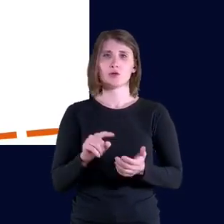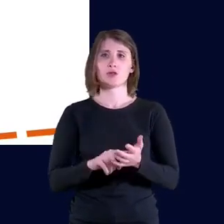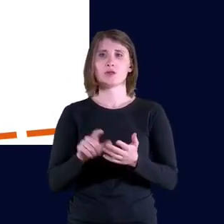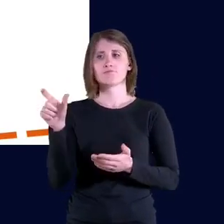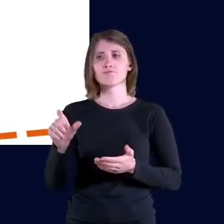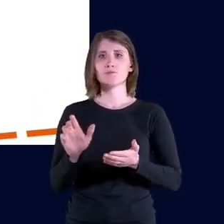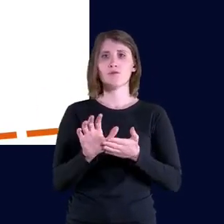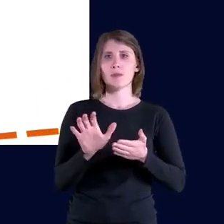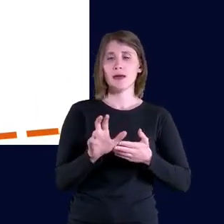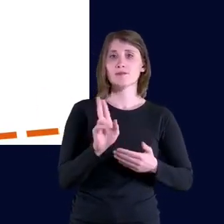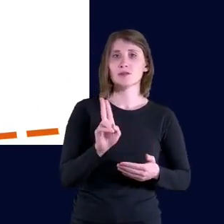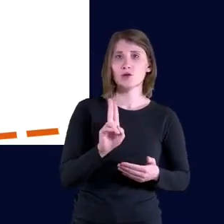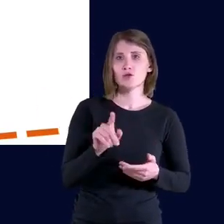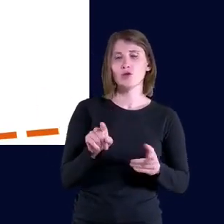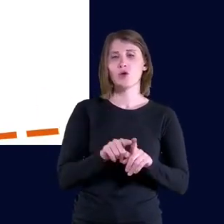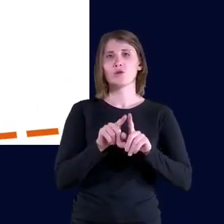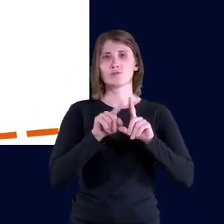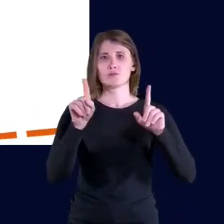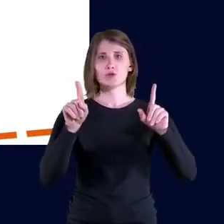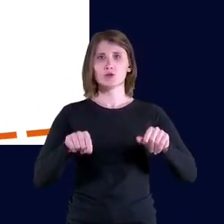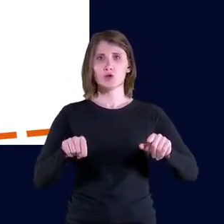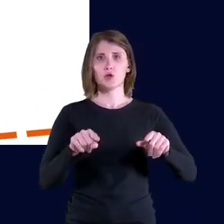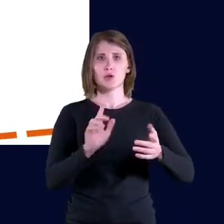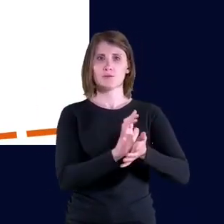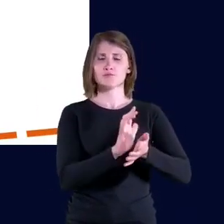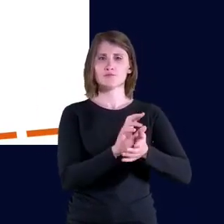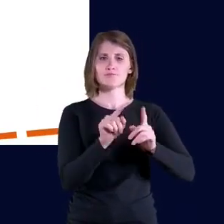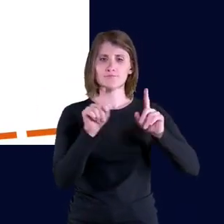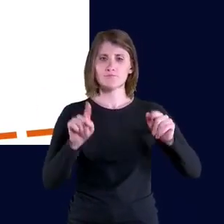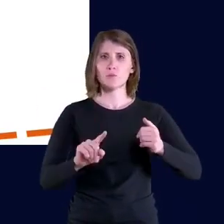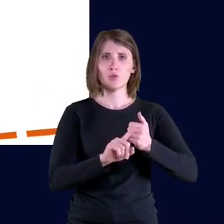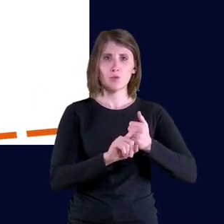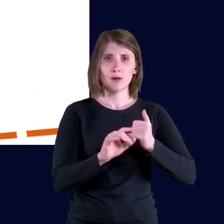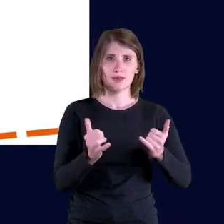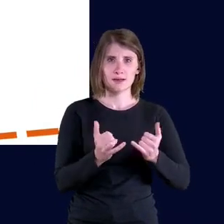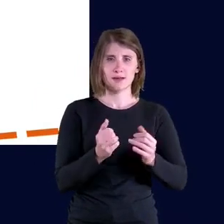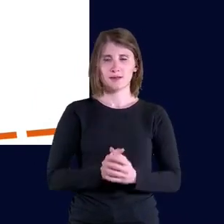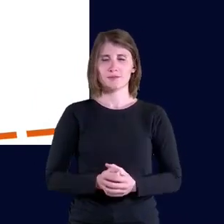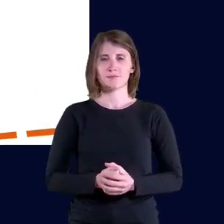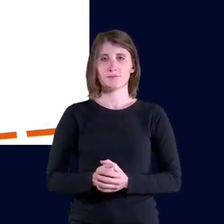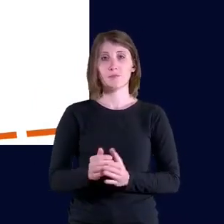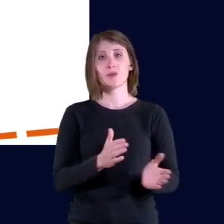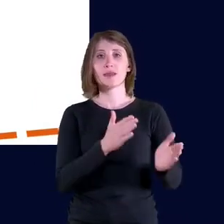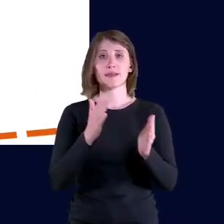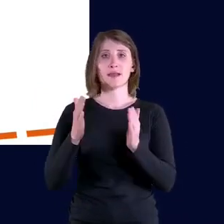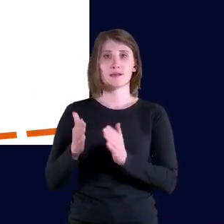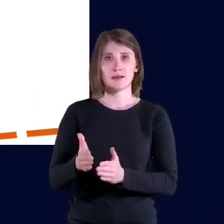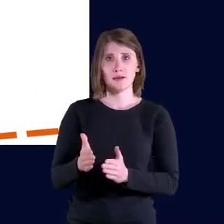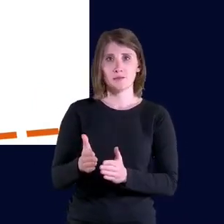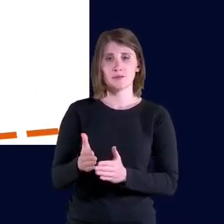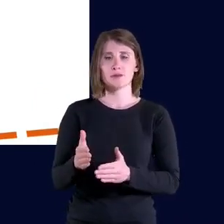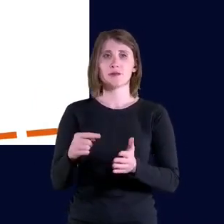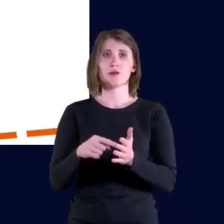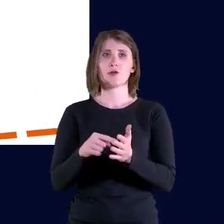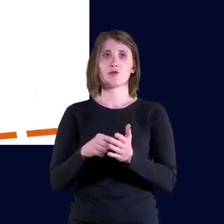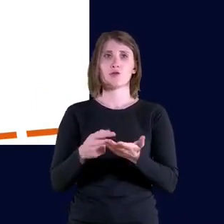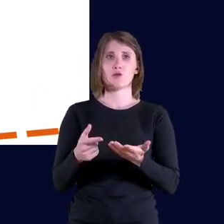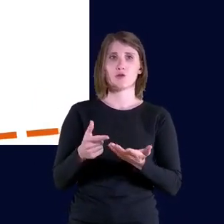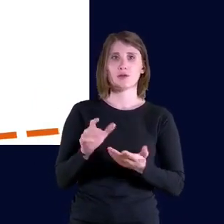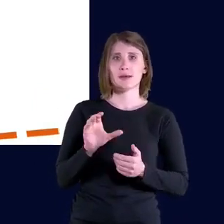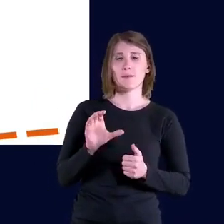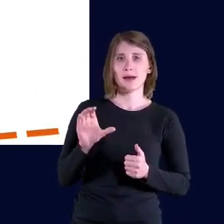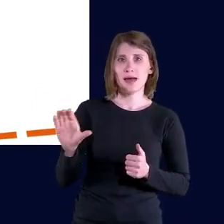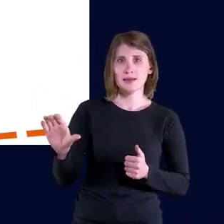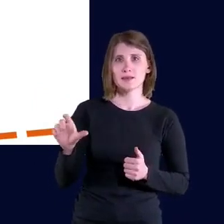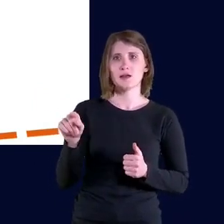czasopisma kolejną sekcją jest właśnie ten element który jest dla naszej bazy